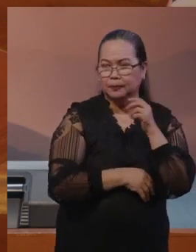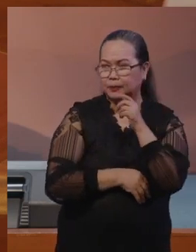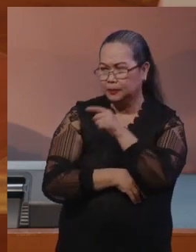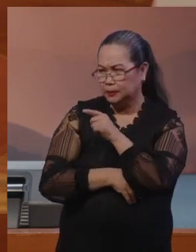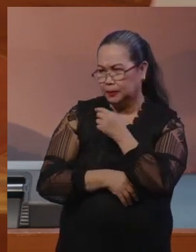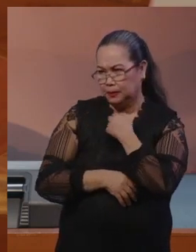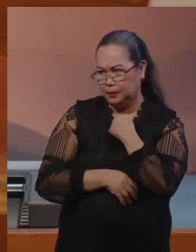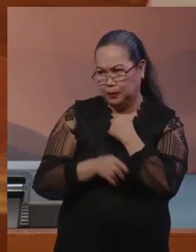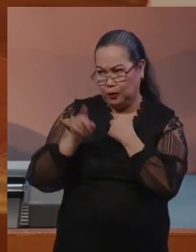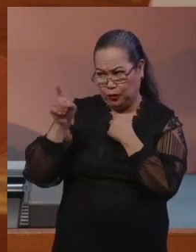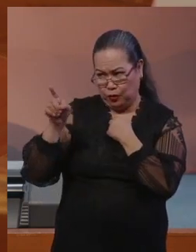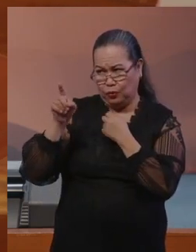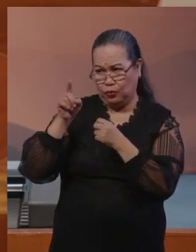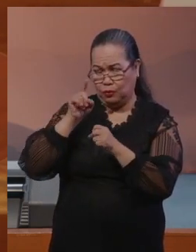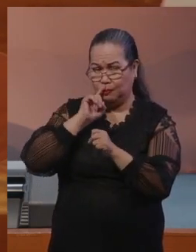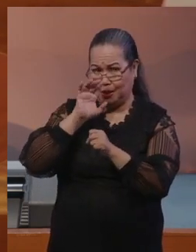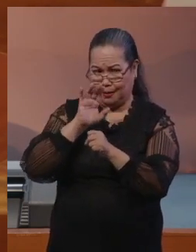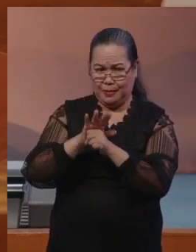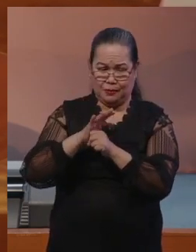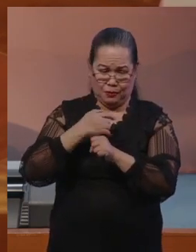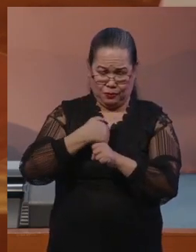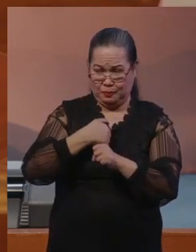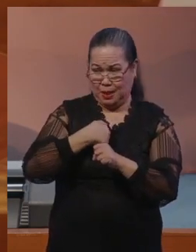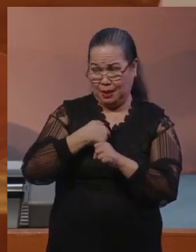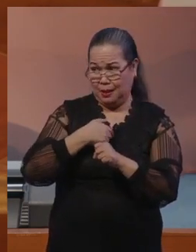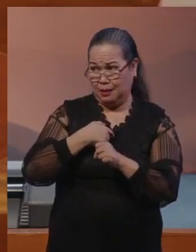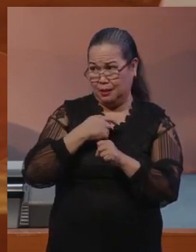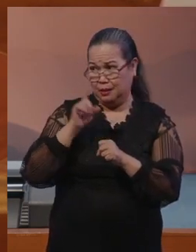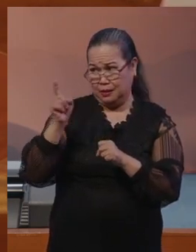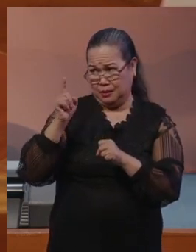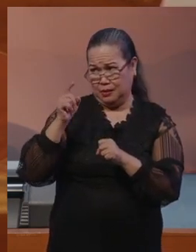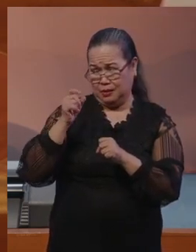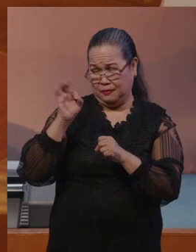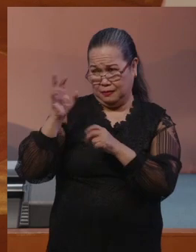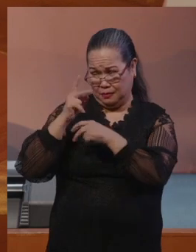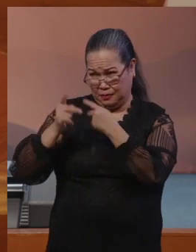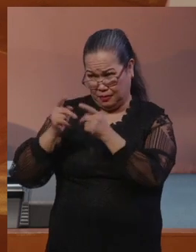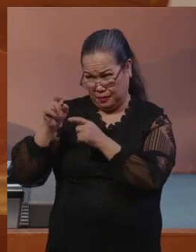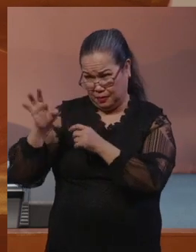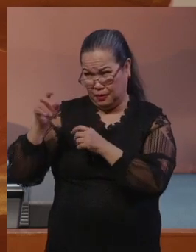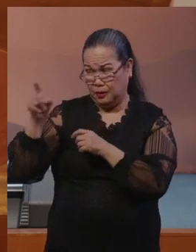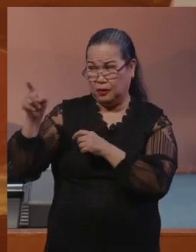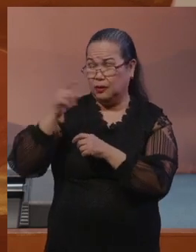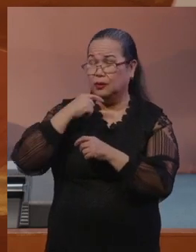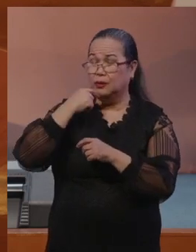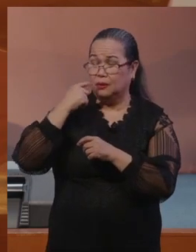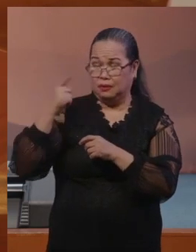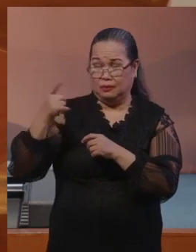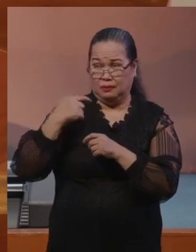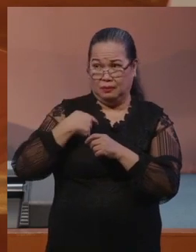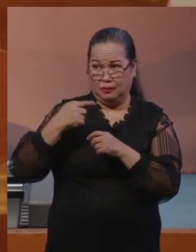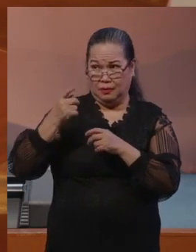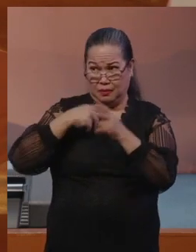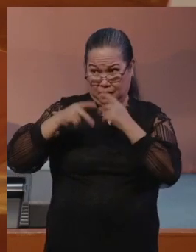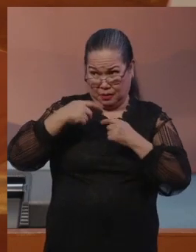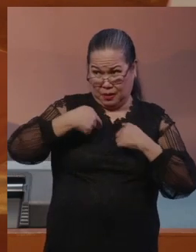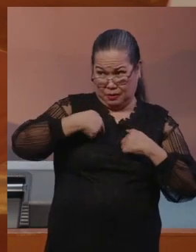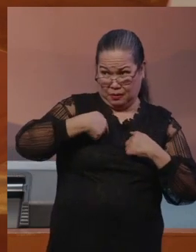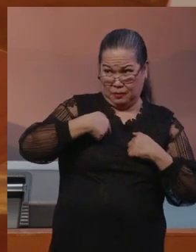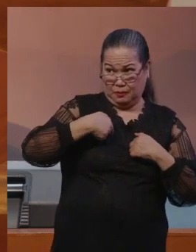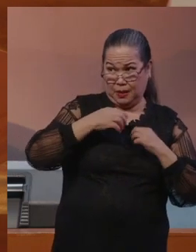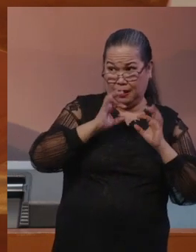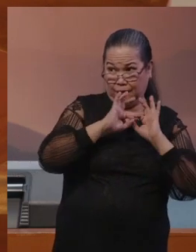swear to me by the Lord, as I have dealt kindly with you, and you also will deal kindly with my